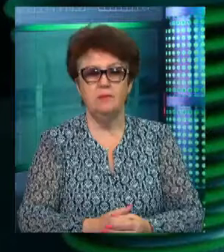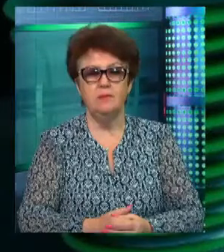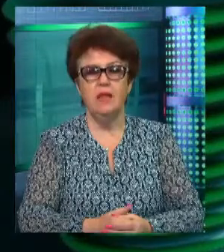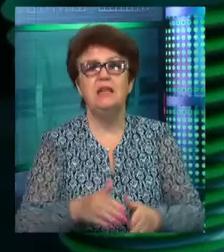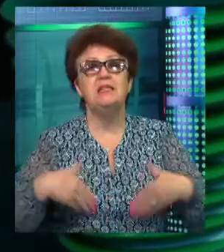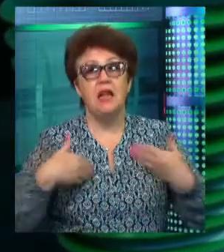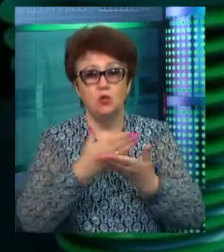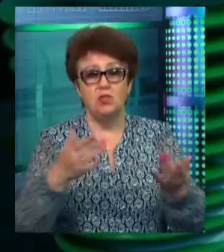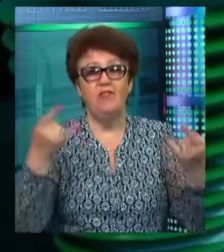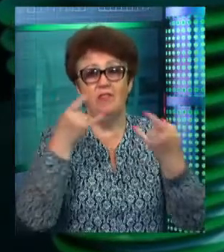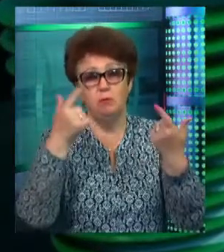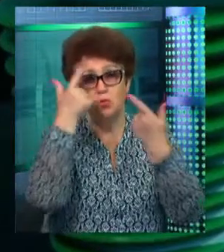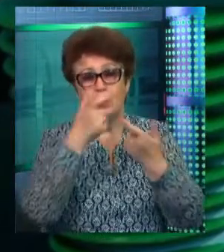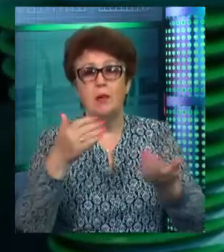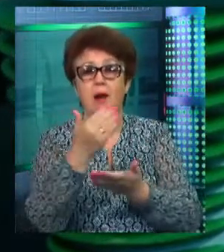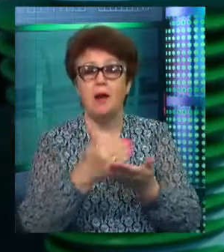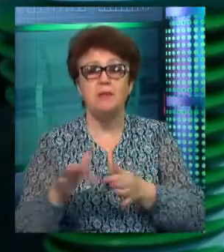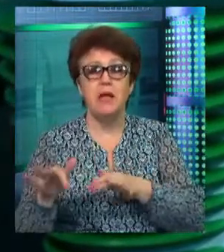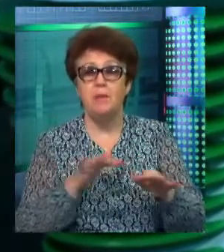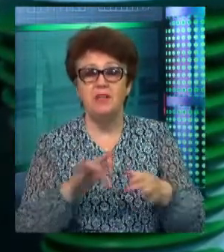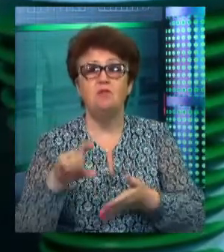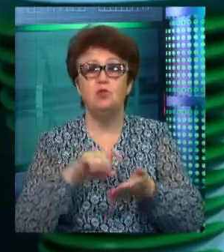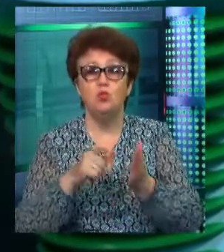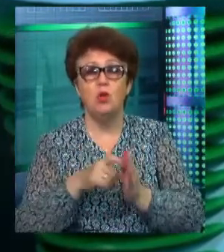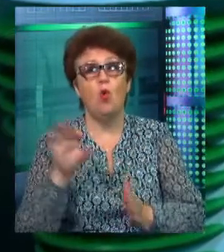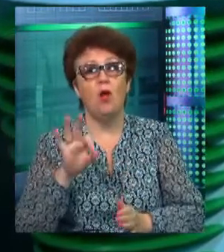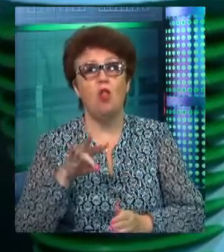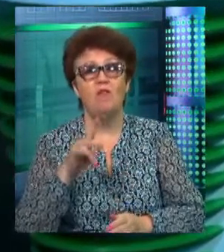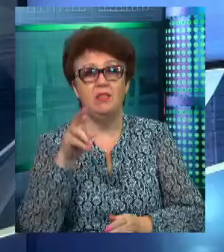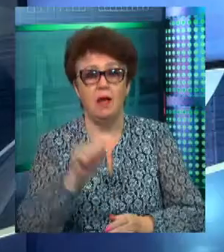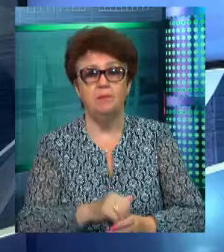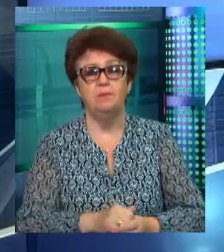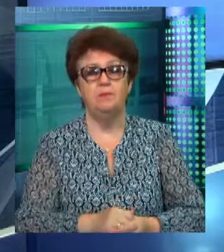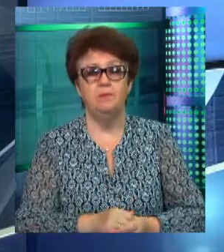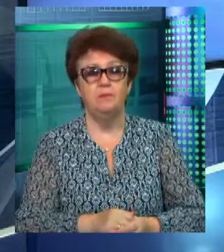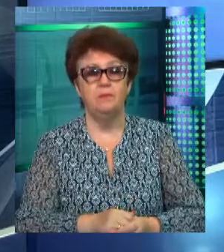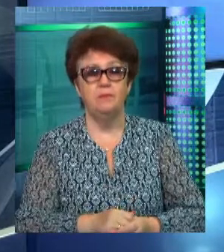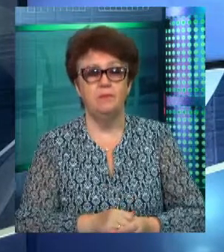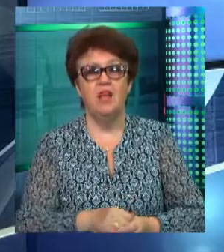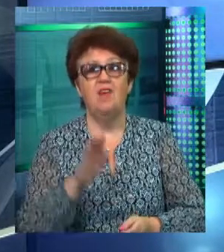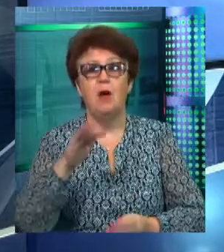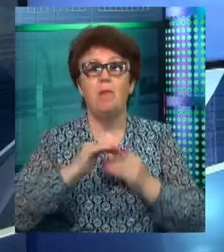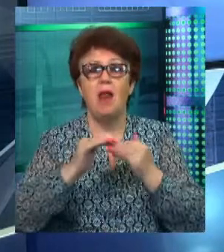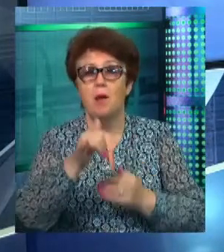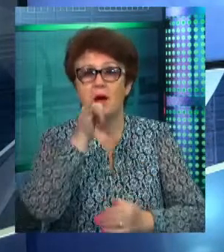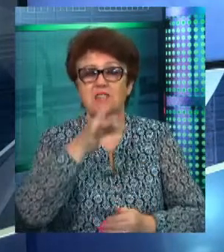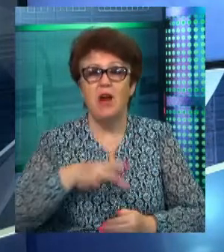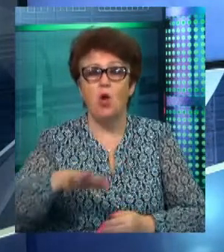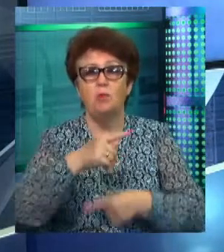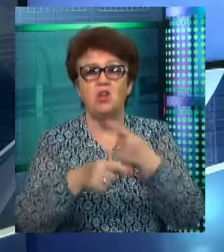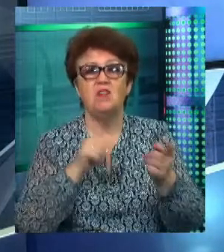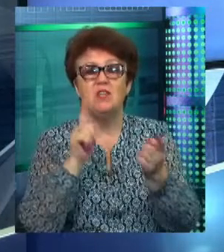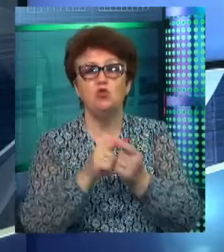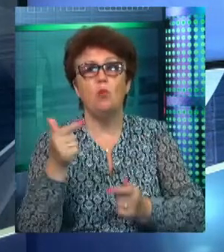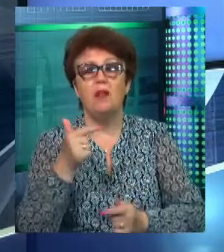здравствуйте в эфире информационная программа события студии ольга лавина в полях по городского района прошла встреча